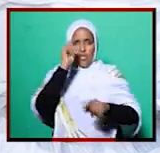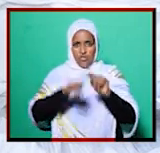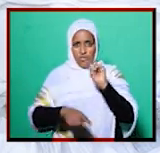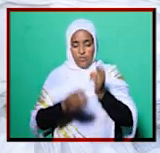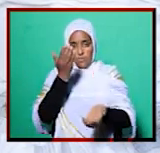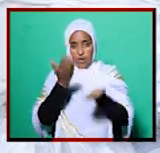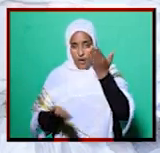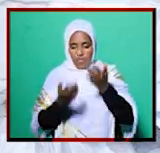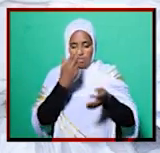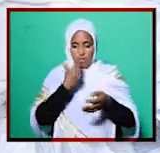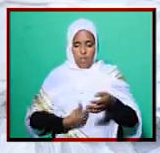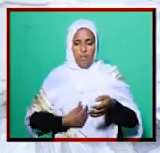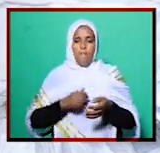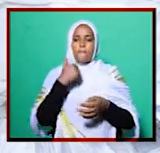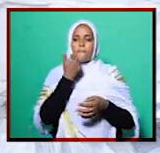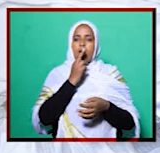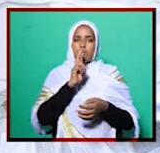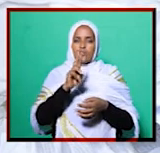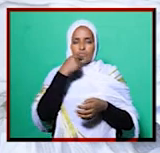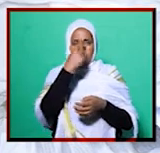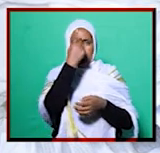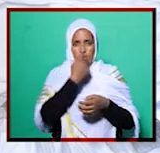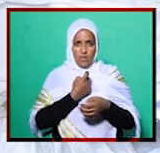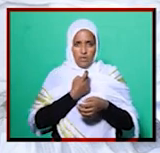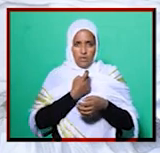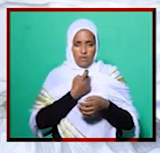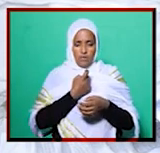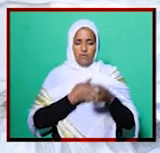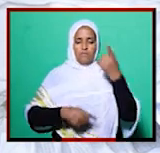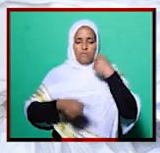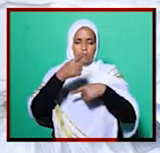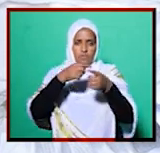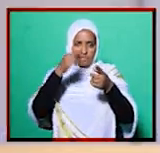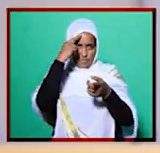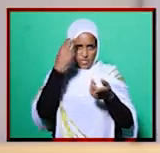መሆን አይችልም። ምናልባት አባላቱ እነማን ናቸው የሚለውን ጥያቄም